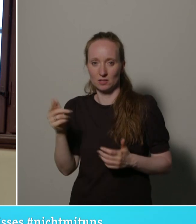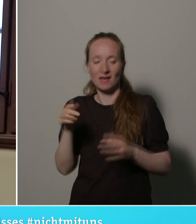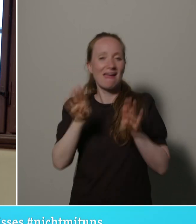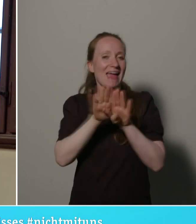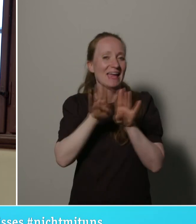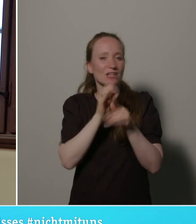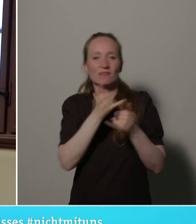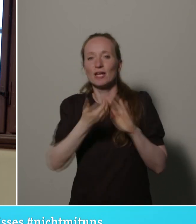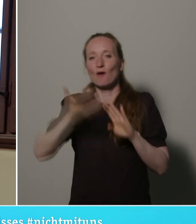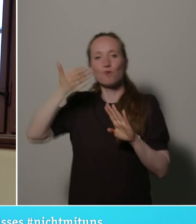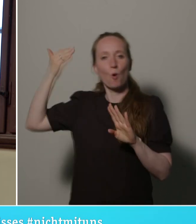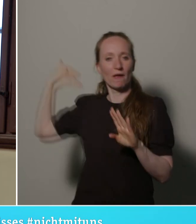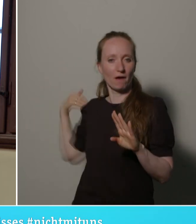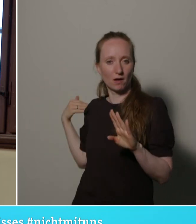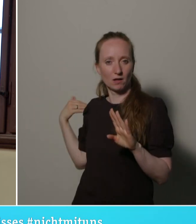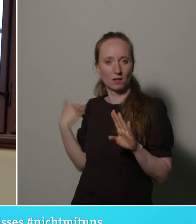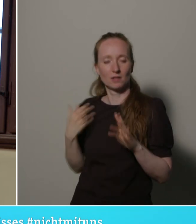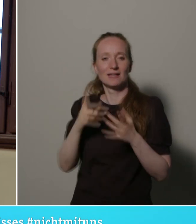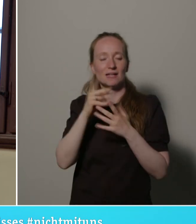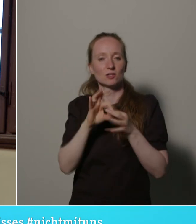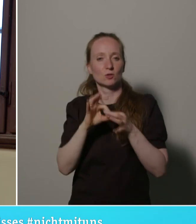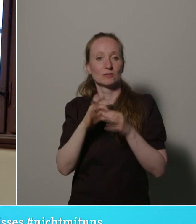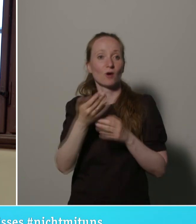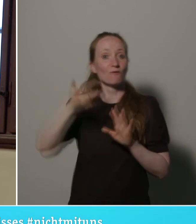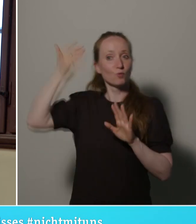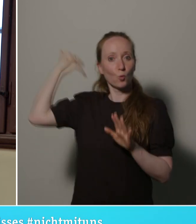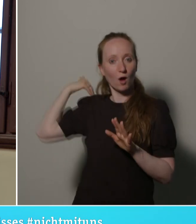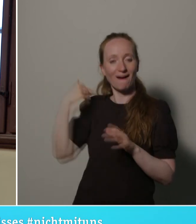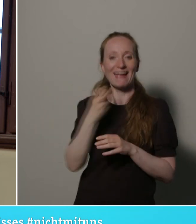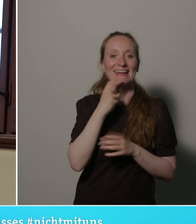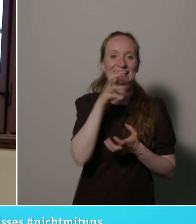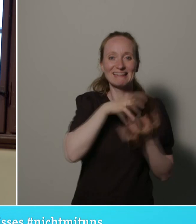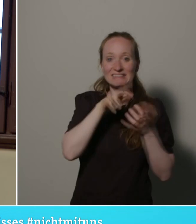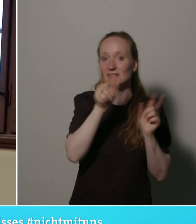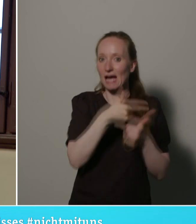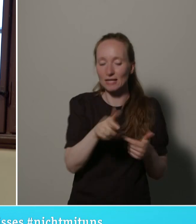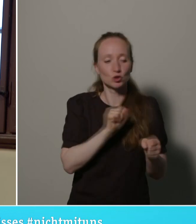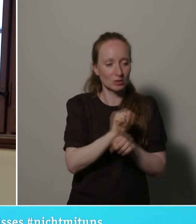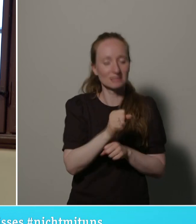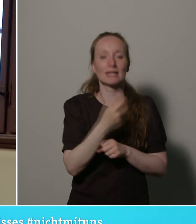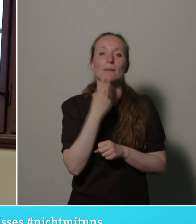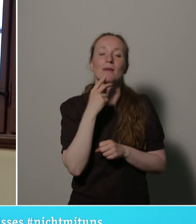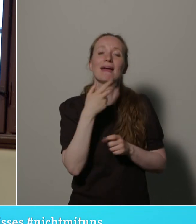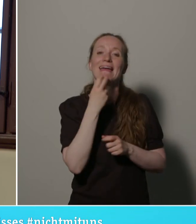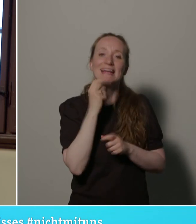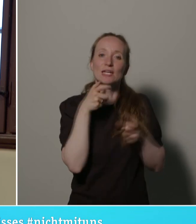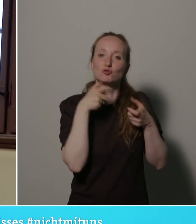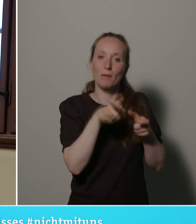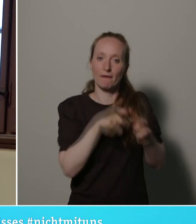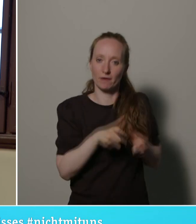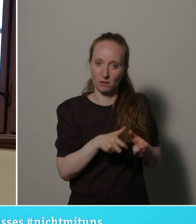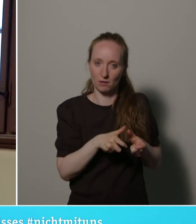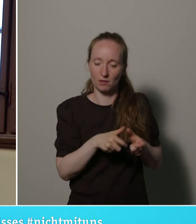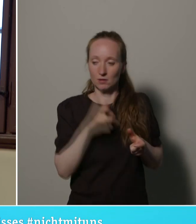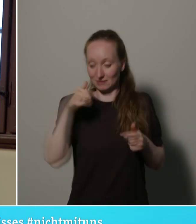wie sie auch in den Jahren davor stattgefunden haben, ohne Energiekrise. Das ist ein sicheres Zeichen, dass unsere Beratungs-